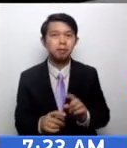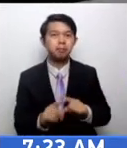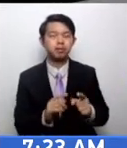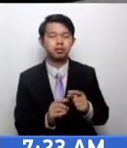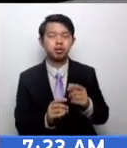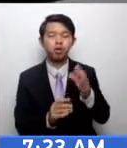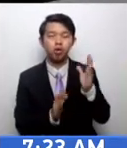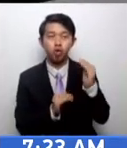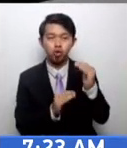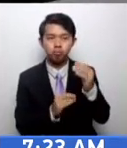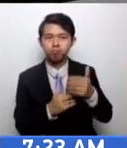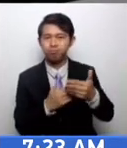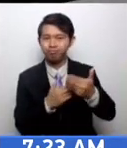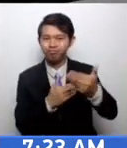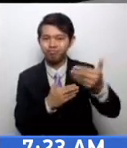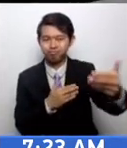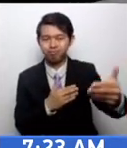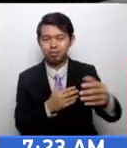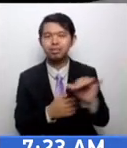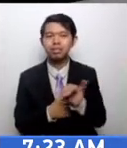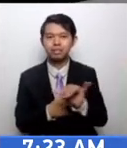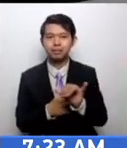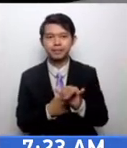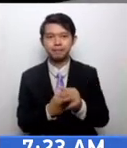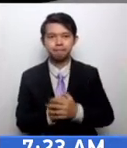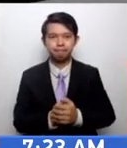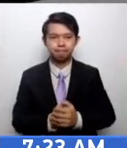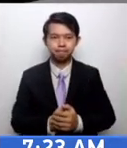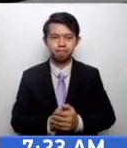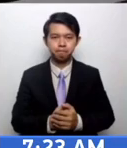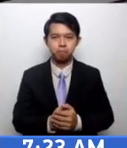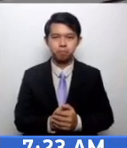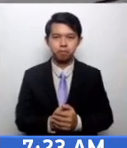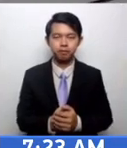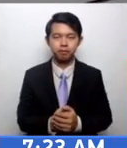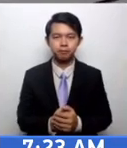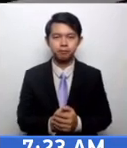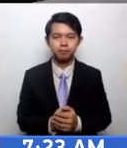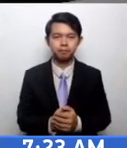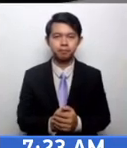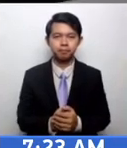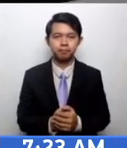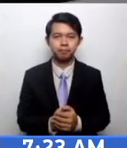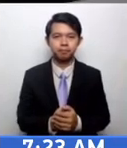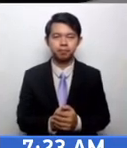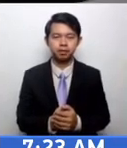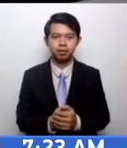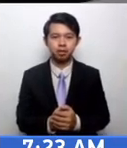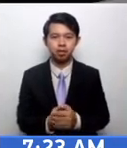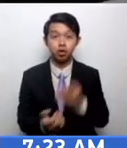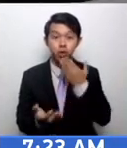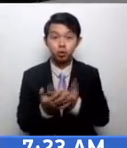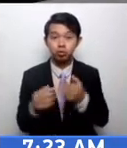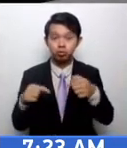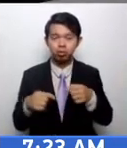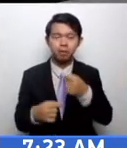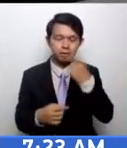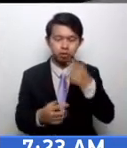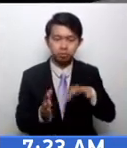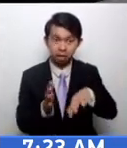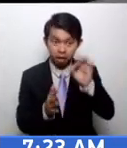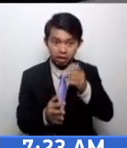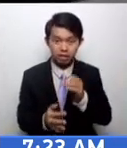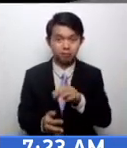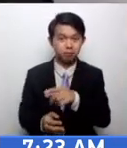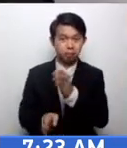yun. Kasi? Para malalaman po yung ano yung driver kung wala lisensya o yung conductor